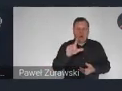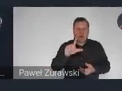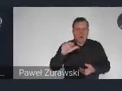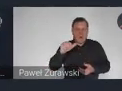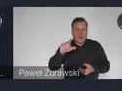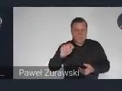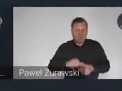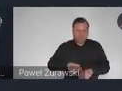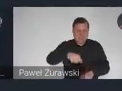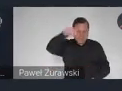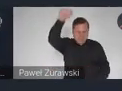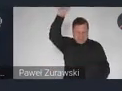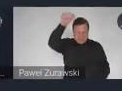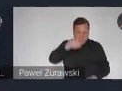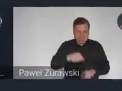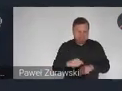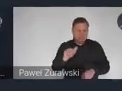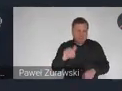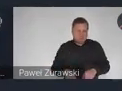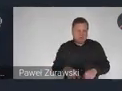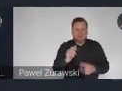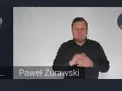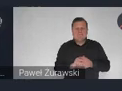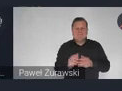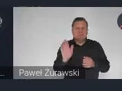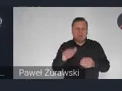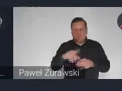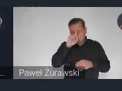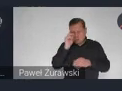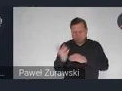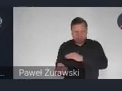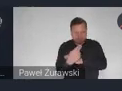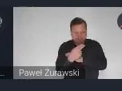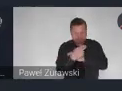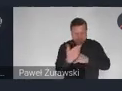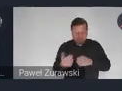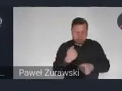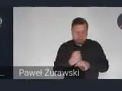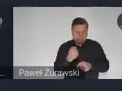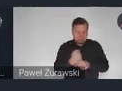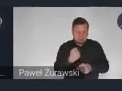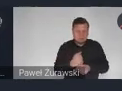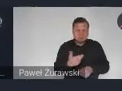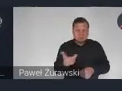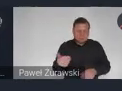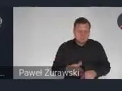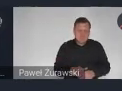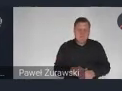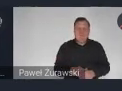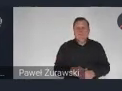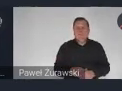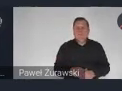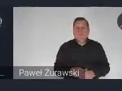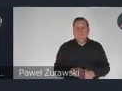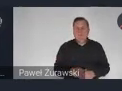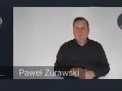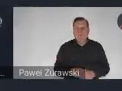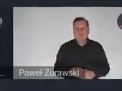również zainwestować w zasoby ludzkie poprzez zatrudnienie personelu niezbędnego do realizacji